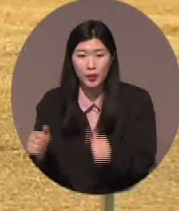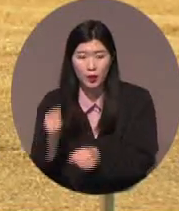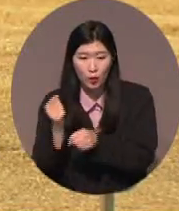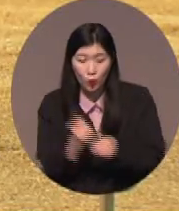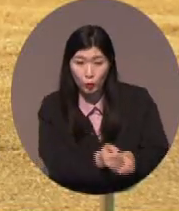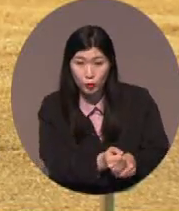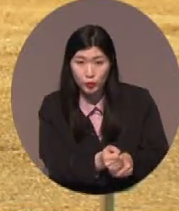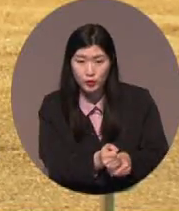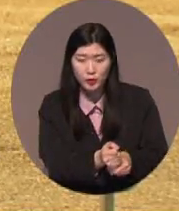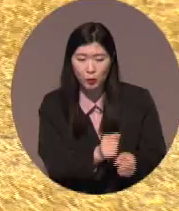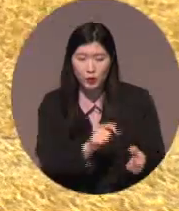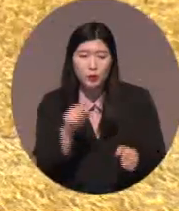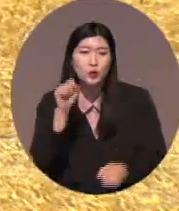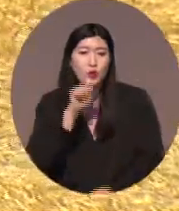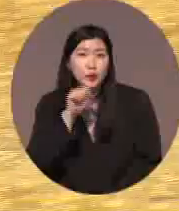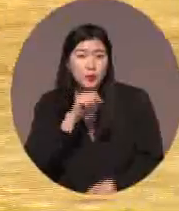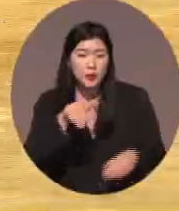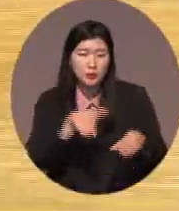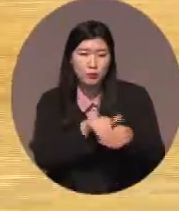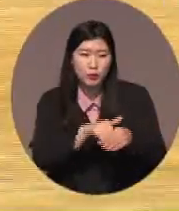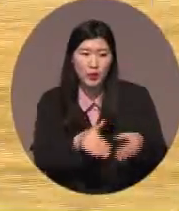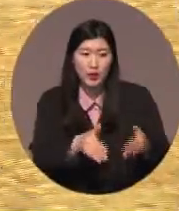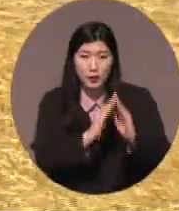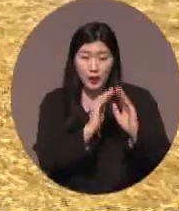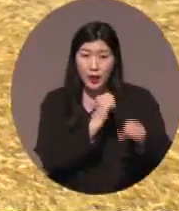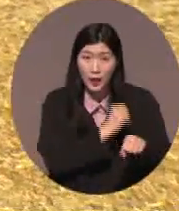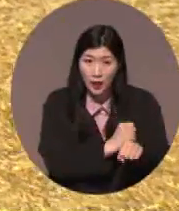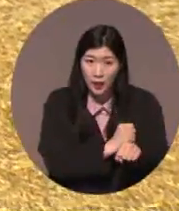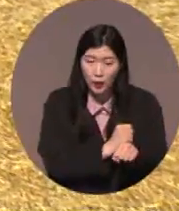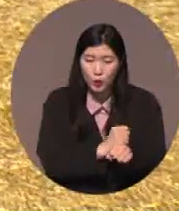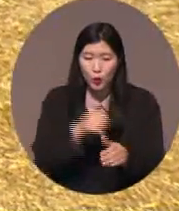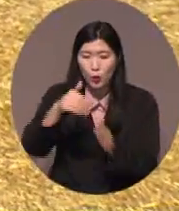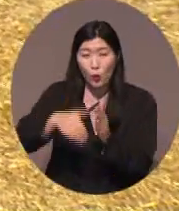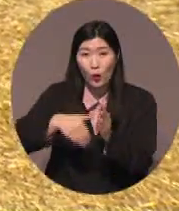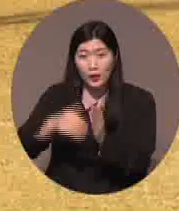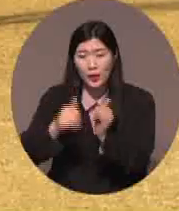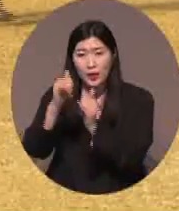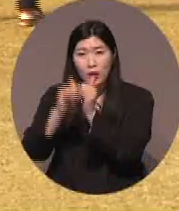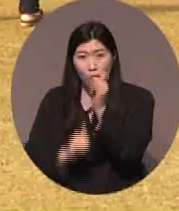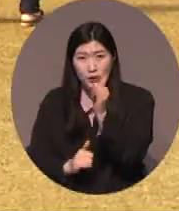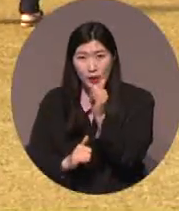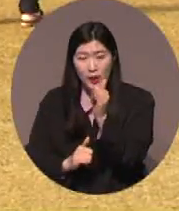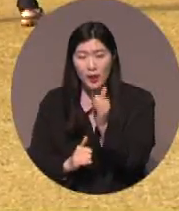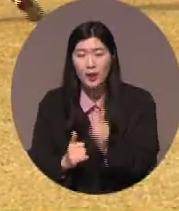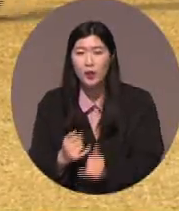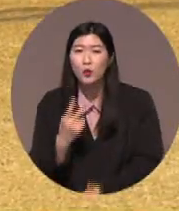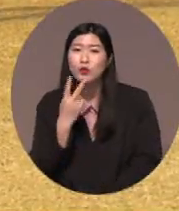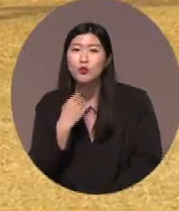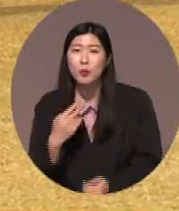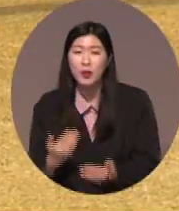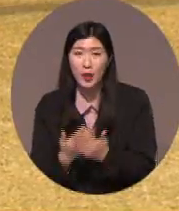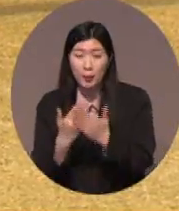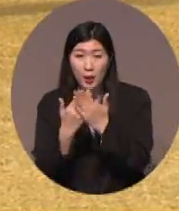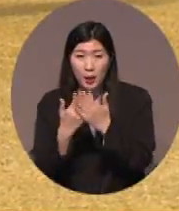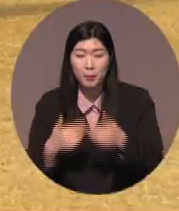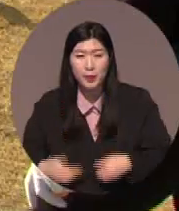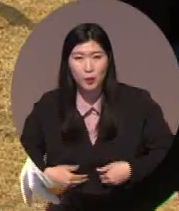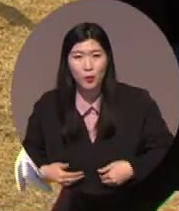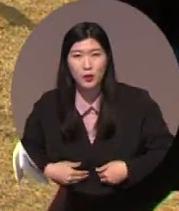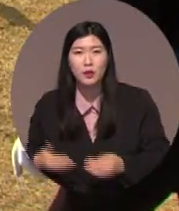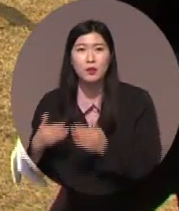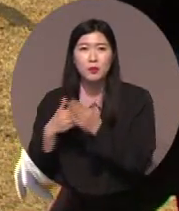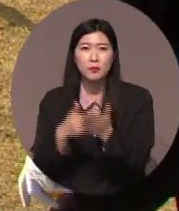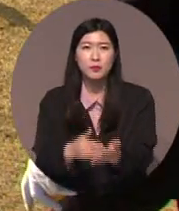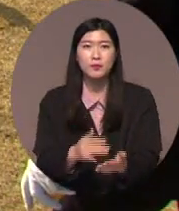중심으로 일대가 복합 레저 타운으로 거듭나는 동시에 광산이 있었다는 역사성도 살릴 수 있는 개발이 이루어지길 바라고